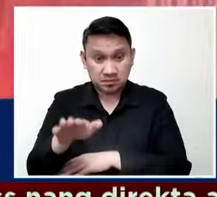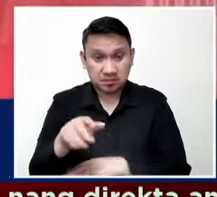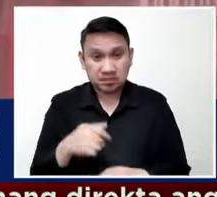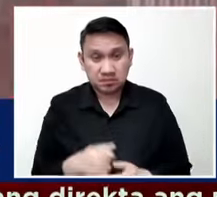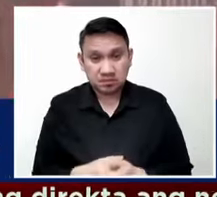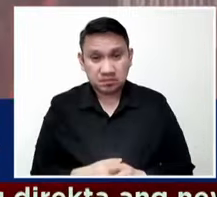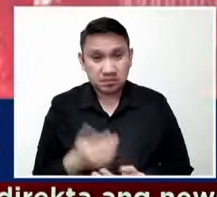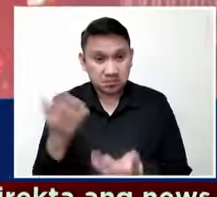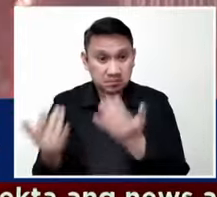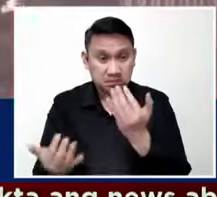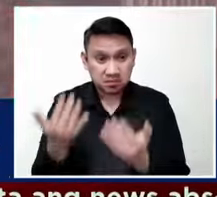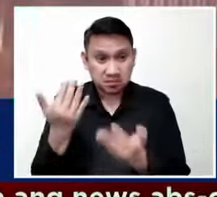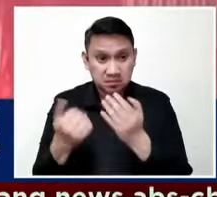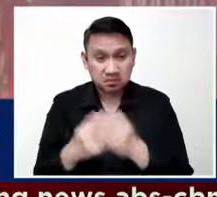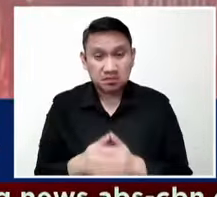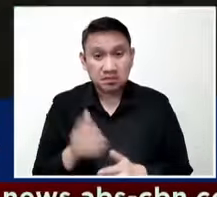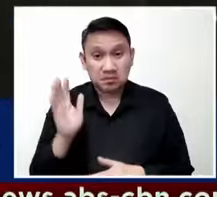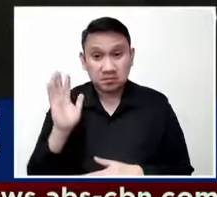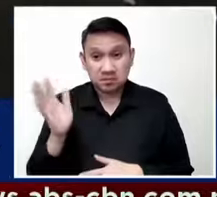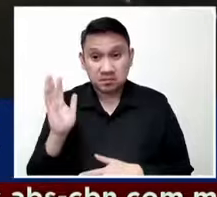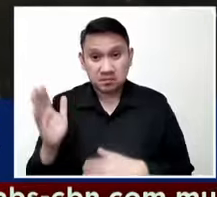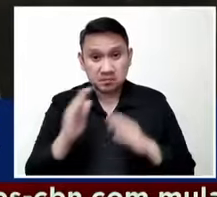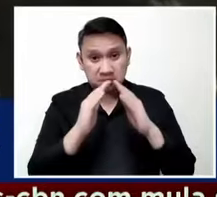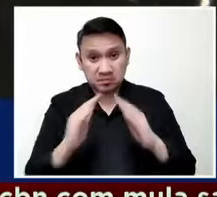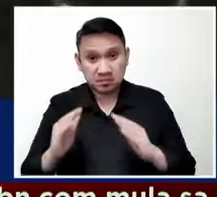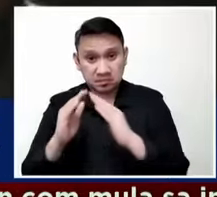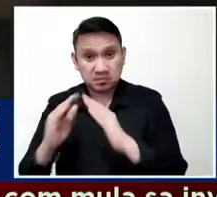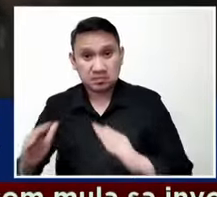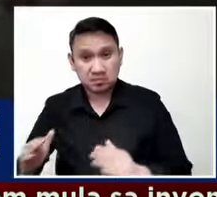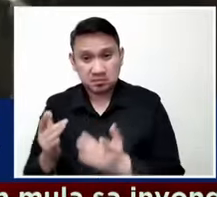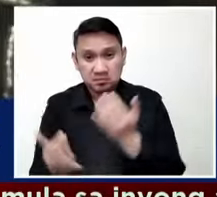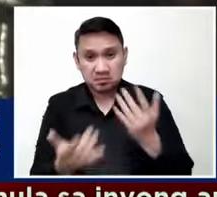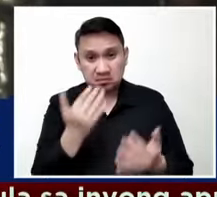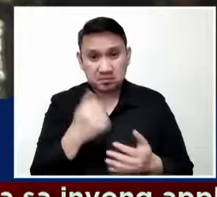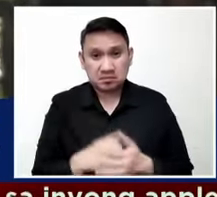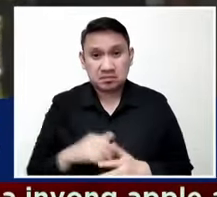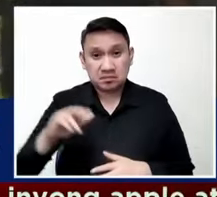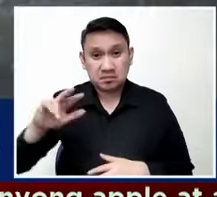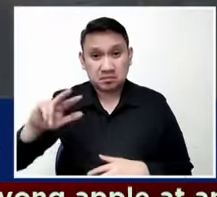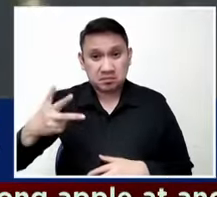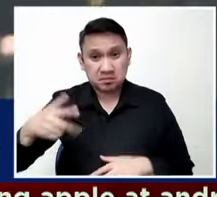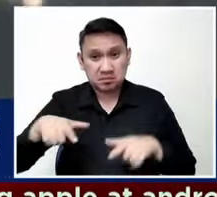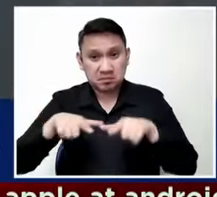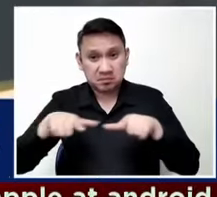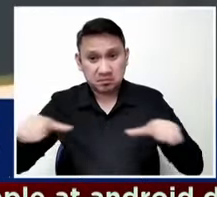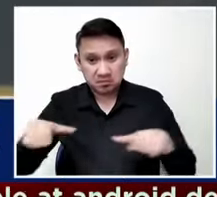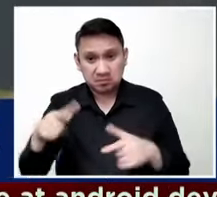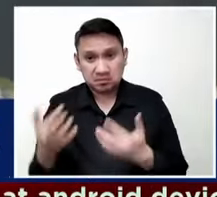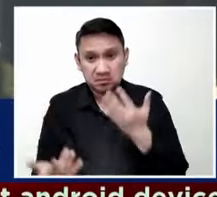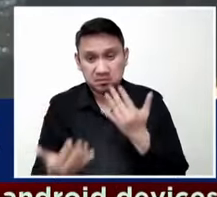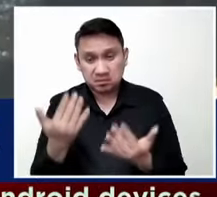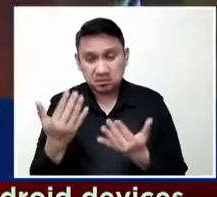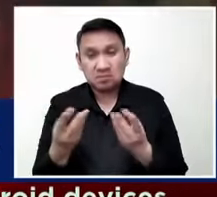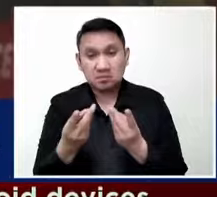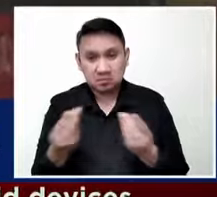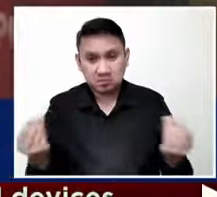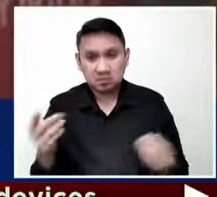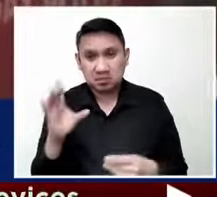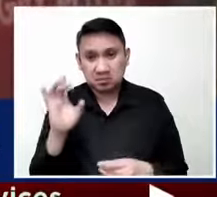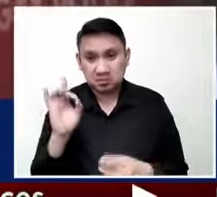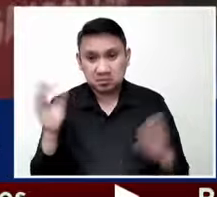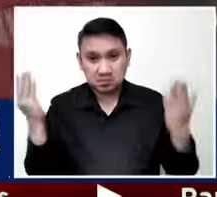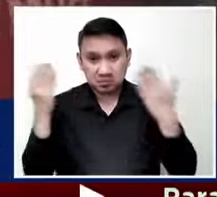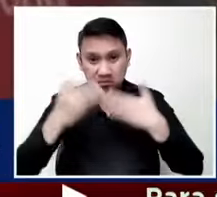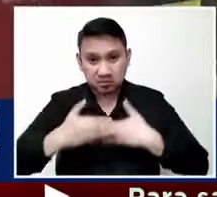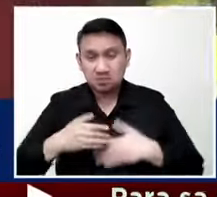ng apoy ang nasa 50 bahay. Umabot sa ikatlong alarmang sunog bago na apula mag-aalas 8 kagabi.